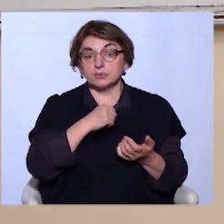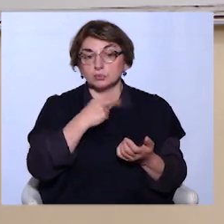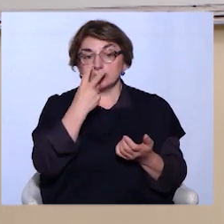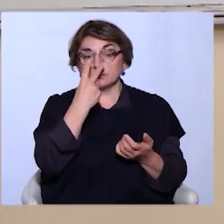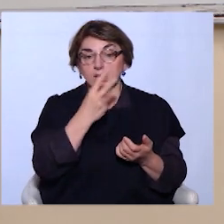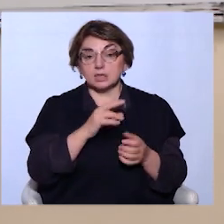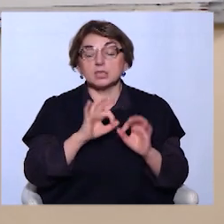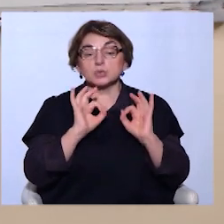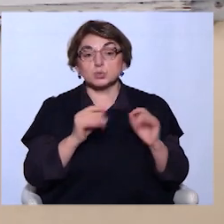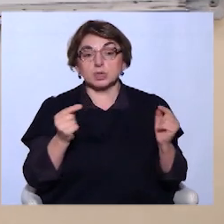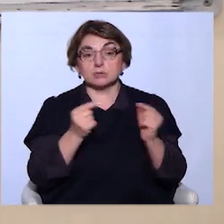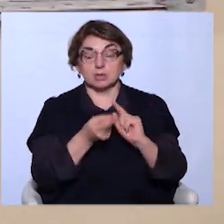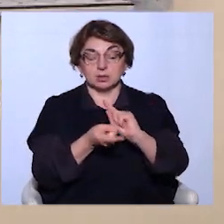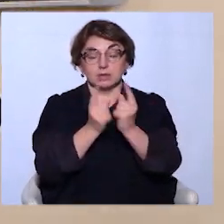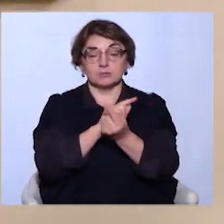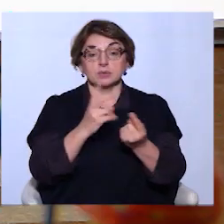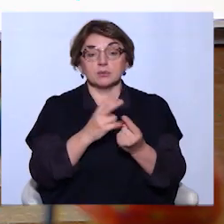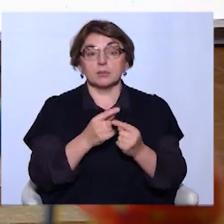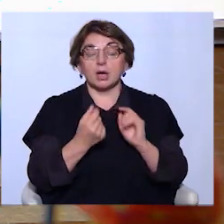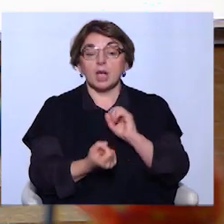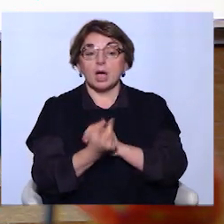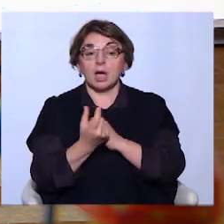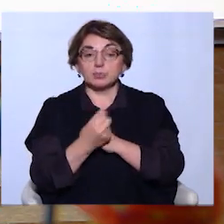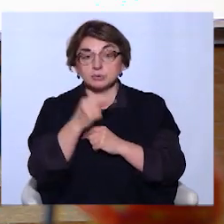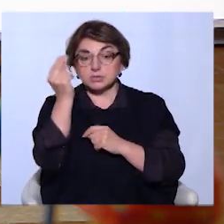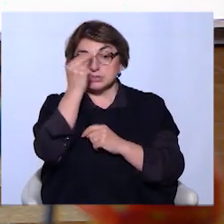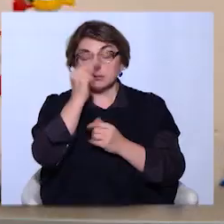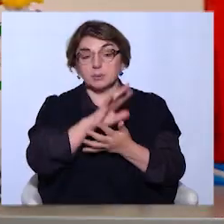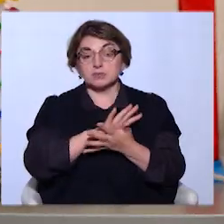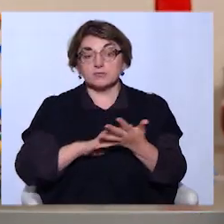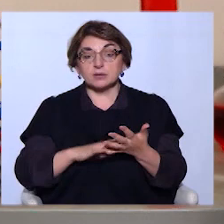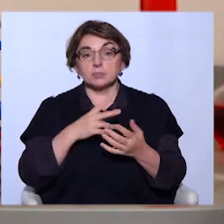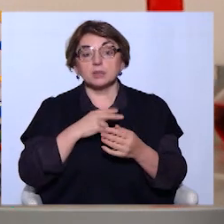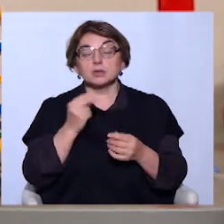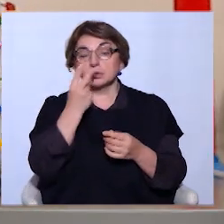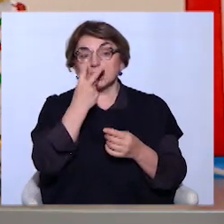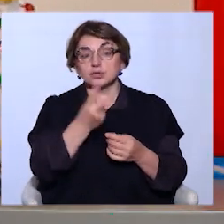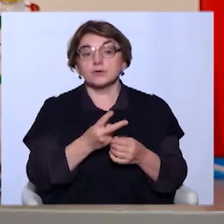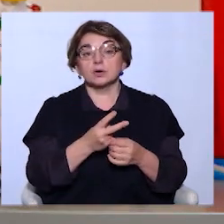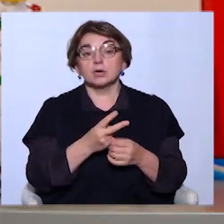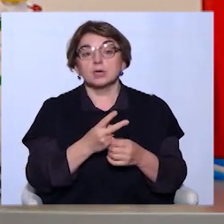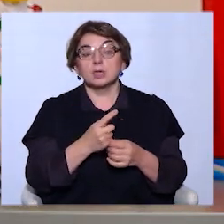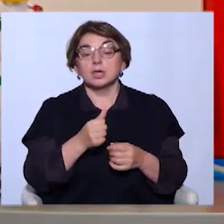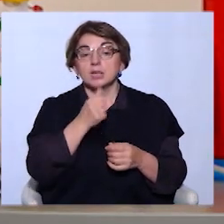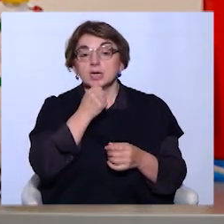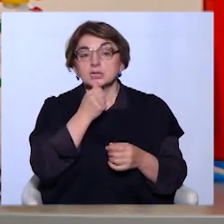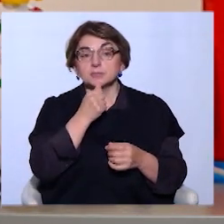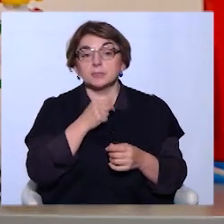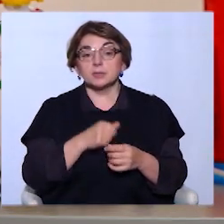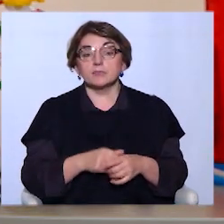და გასწორება ჭირდება. ვაგრძელებთ აღმოჩენებით სწავლებას და მე მინდა შემოგთავაზოთ